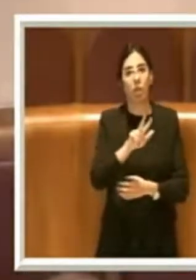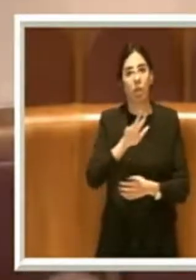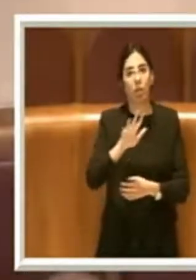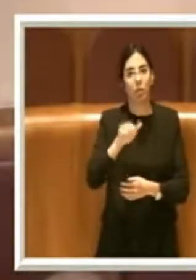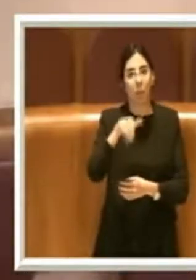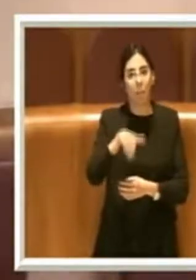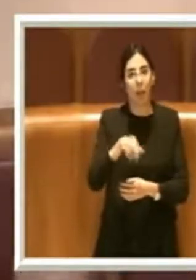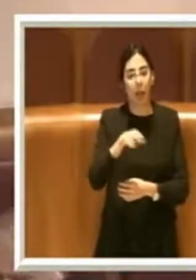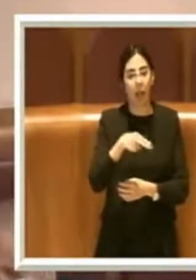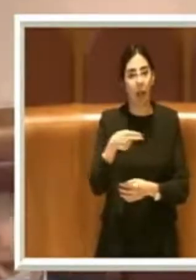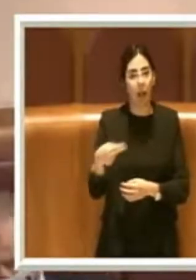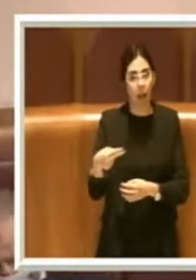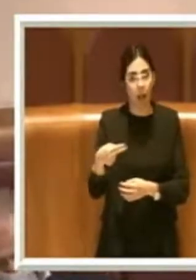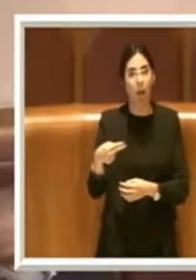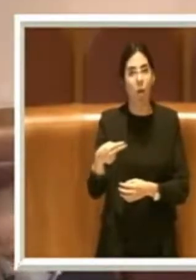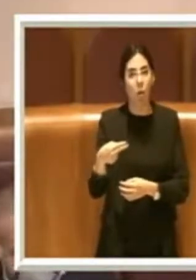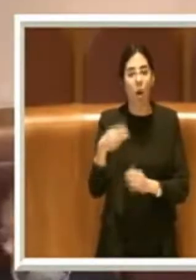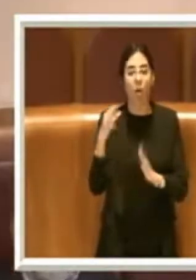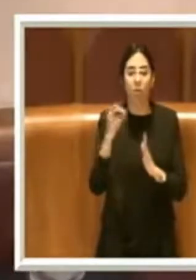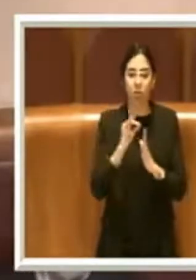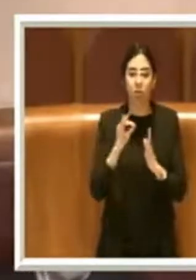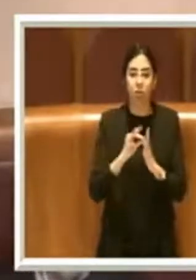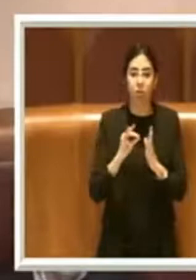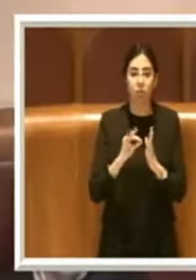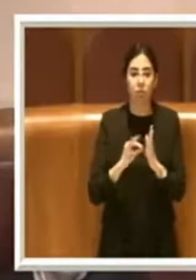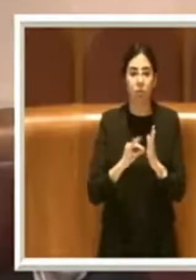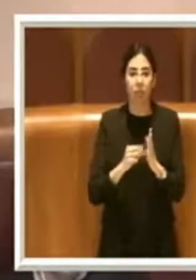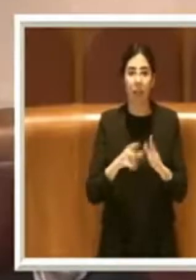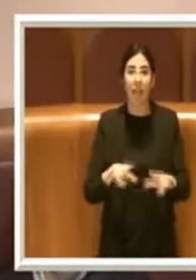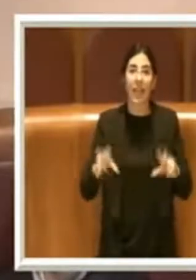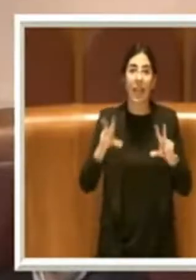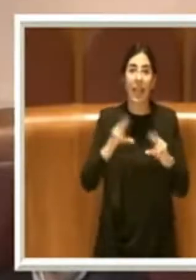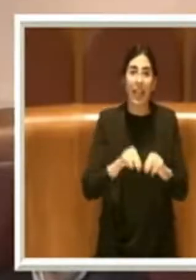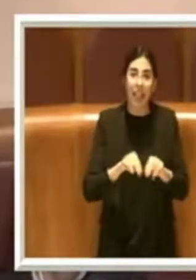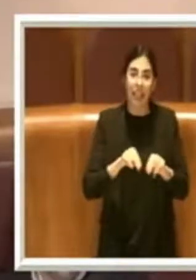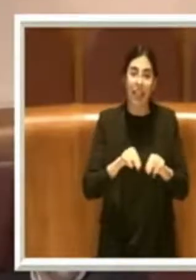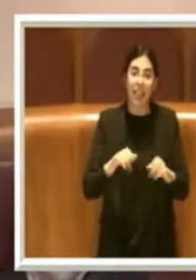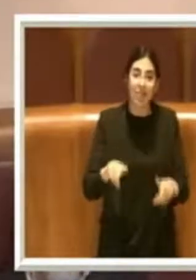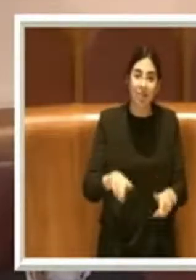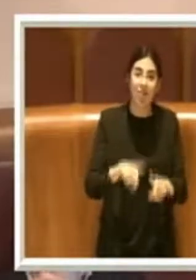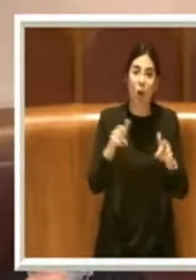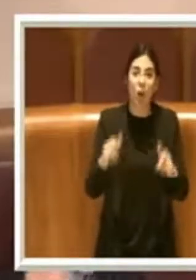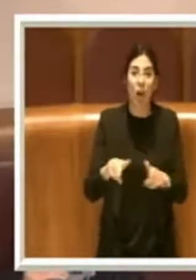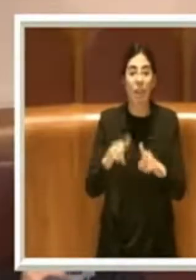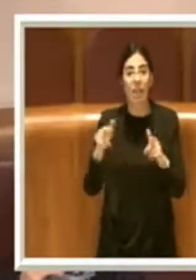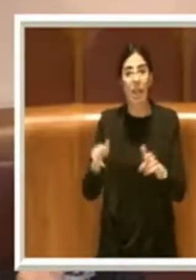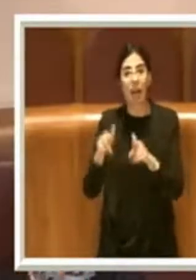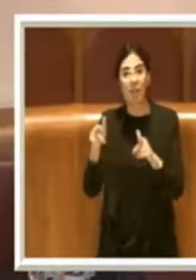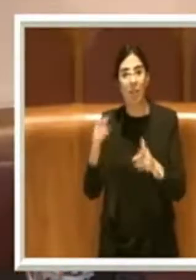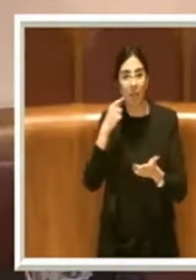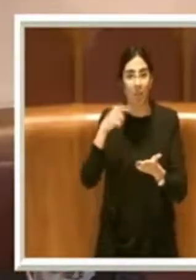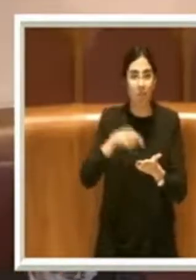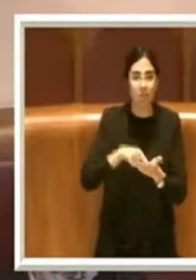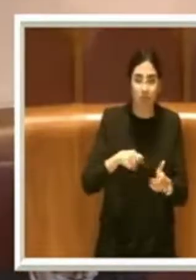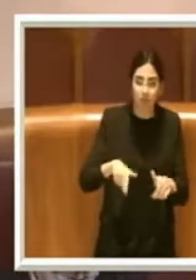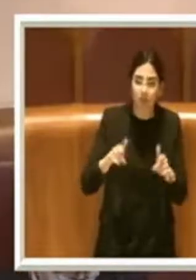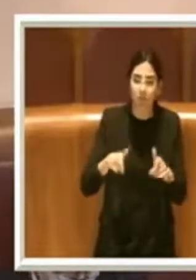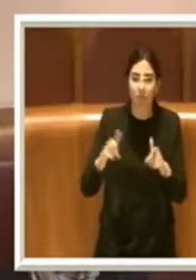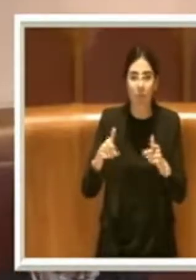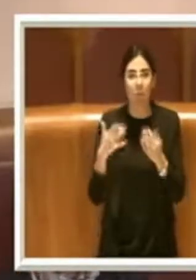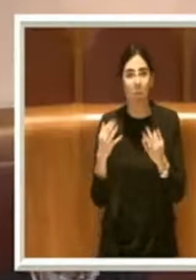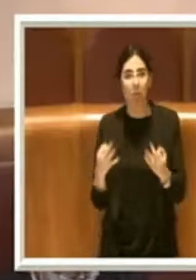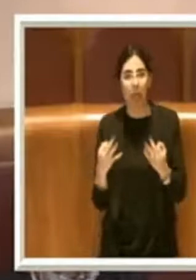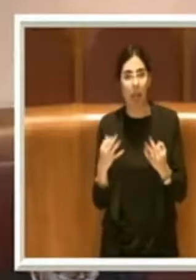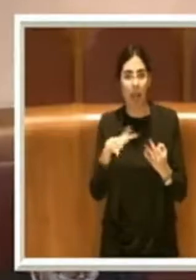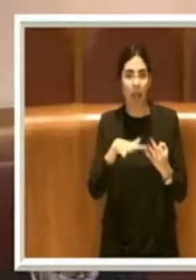435 mila euro e ha programmato una riforestazione importante ovviamente dell'area di Villa Ada, e